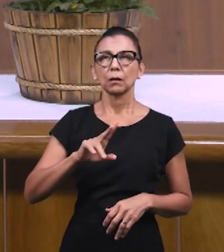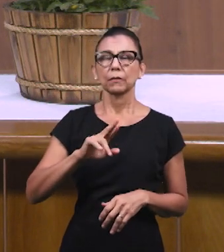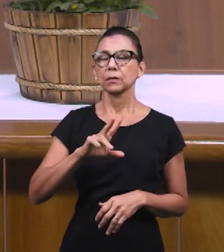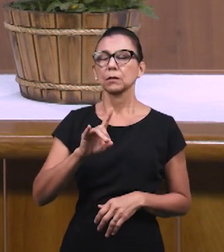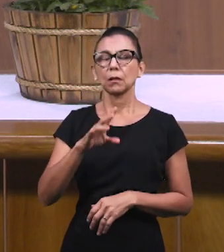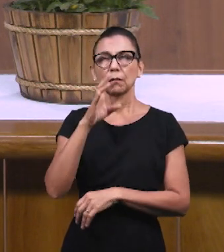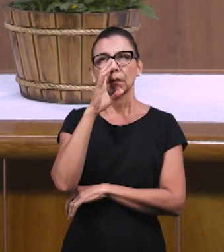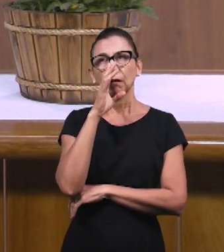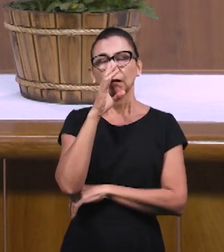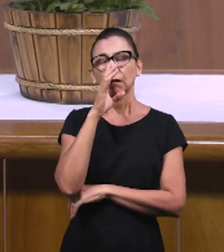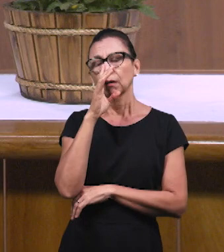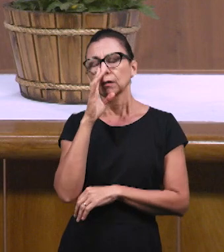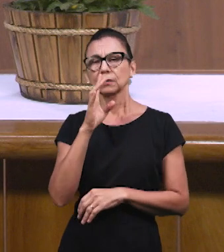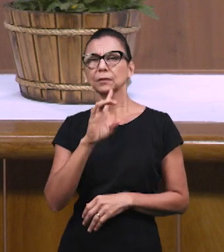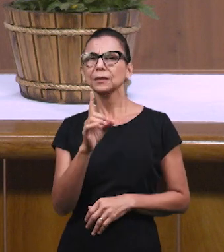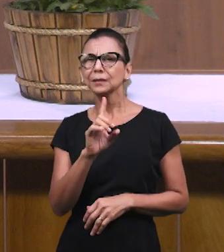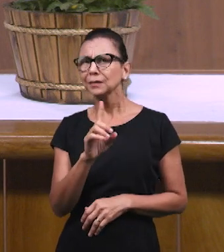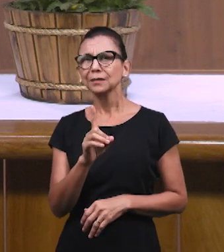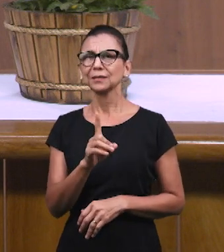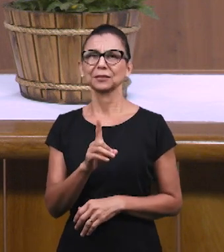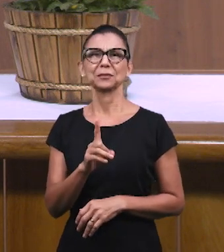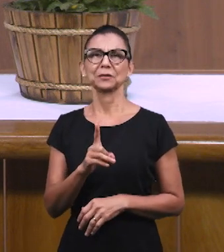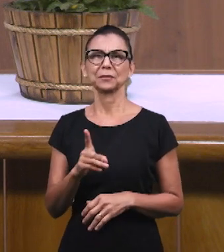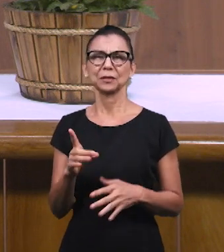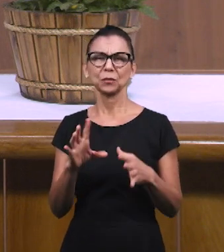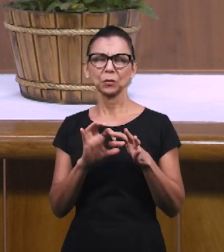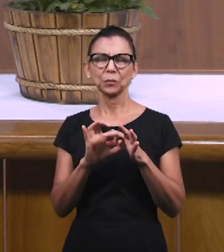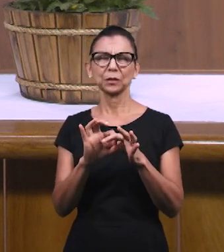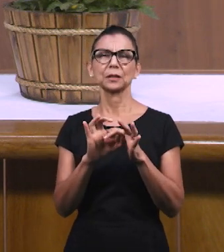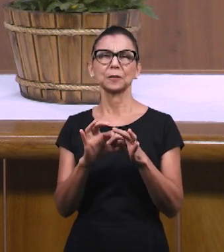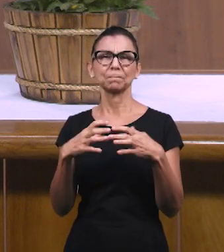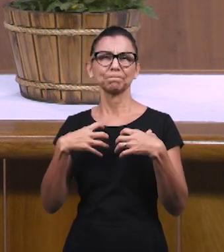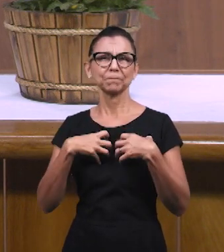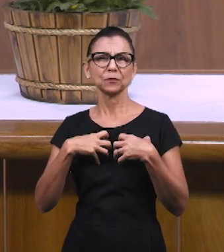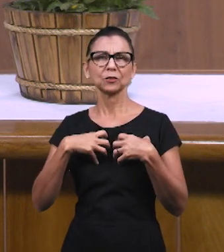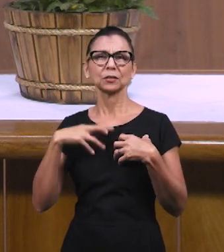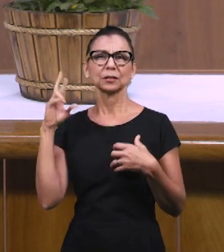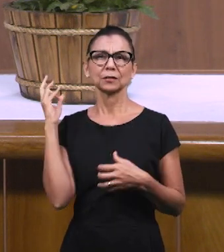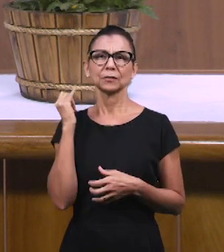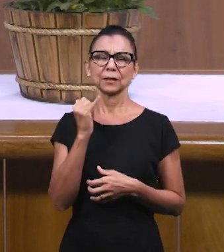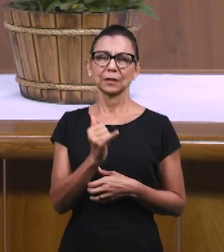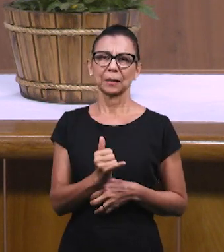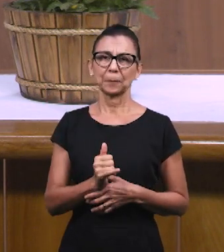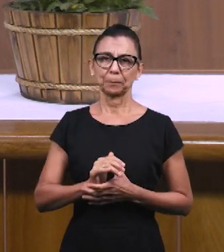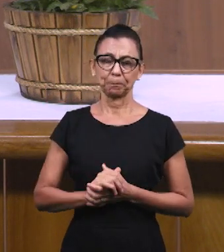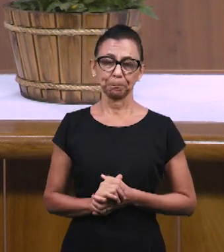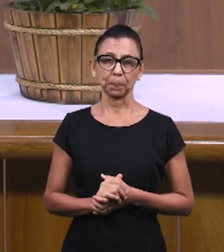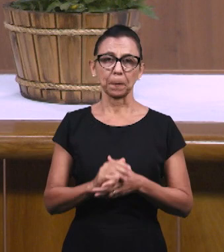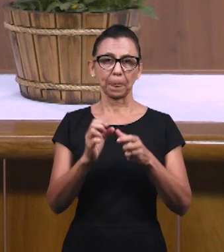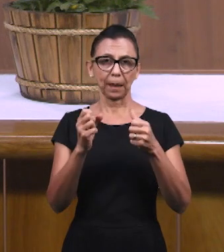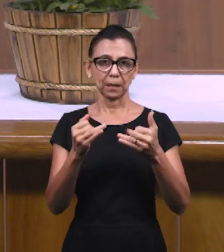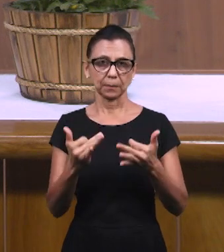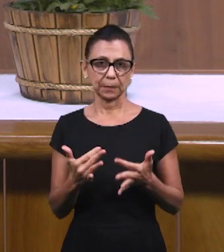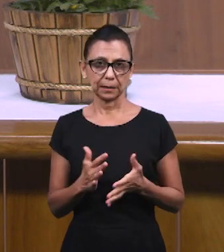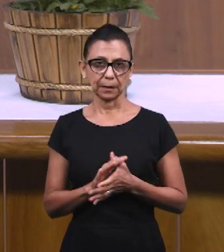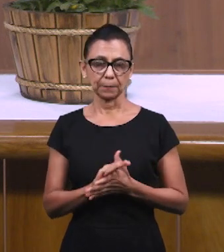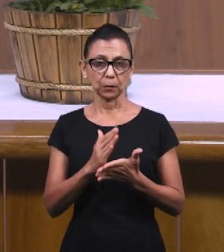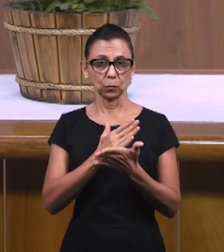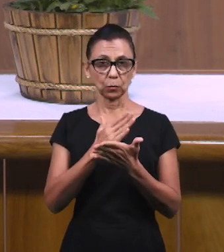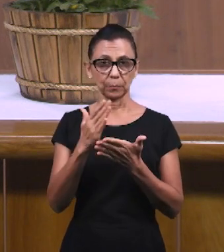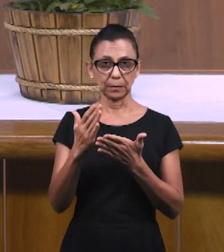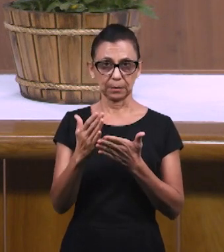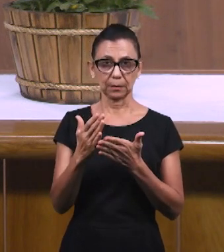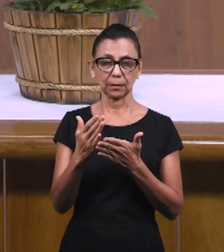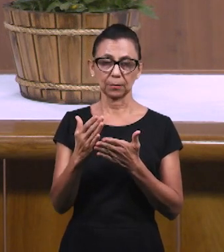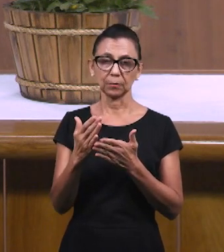de regarder nos vidéos sur YouTube, mais en effet entendre la voix du Seigneur, avoir une expérience avec lui. Je vais expliquer une chose. Nous